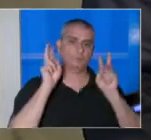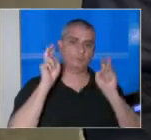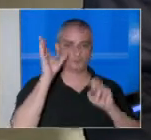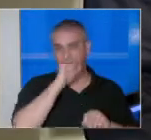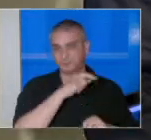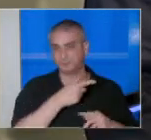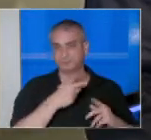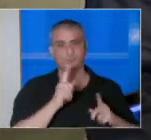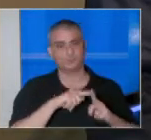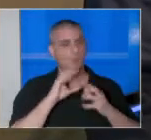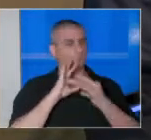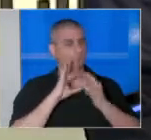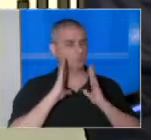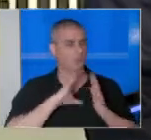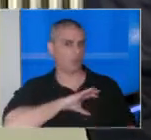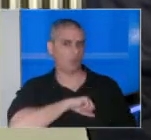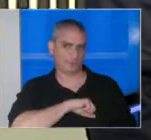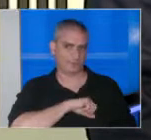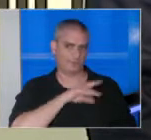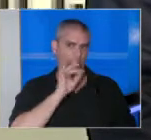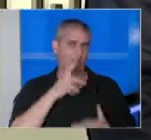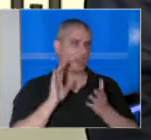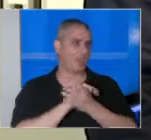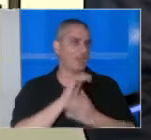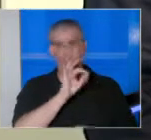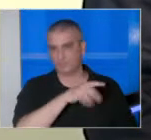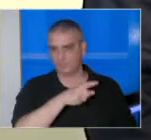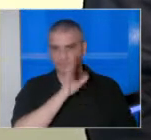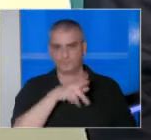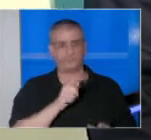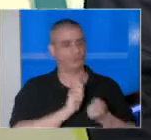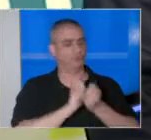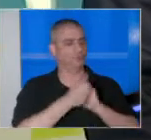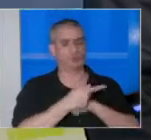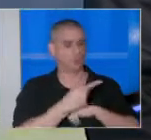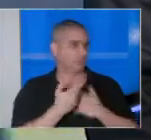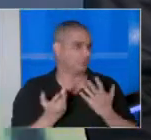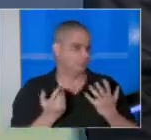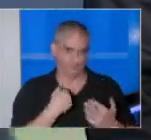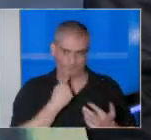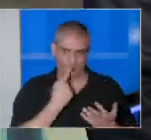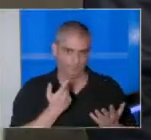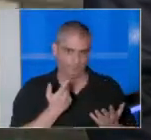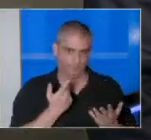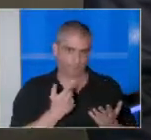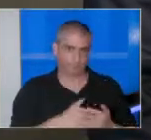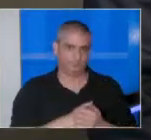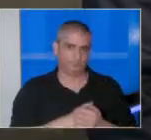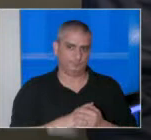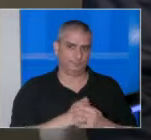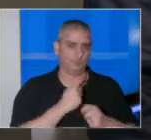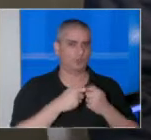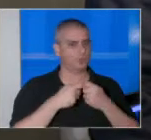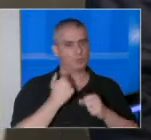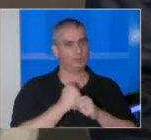במונחים ובסיסמאות מאוד כואבים כלפי החברים שם, השינוי, נאמר ככה, שעשתה